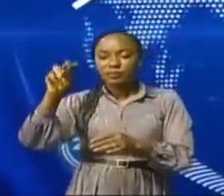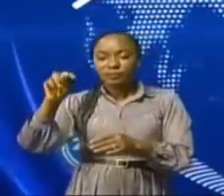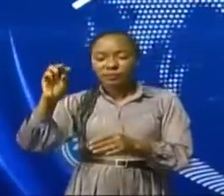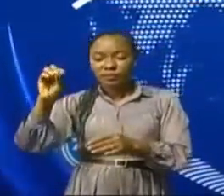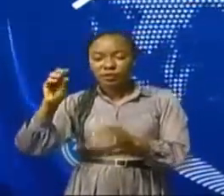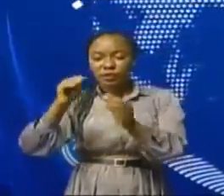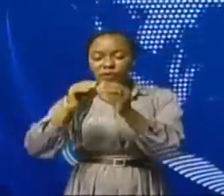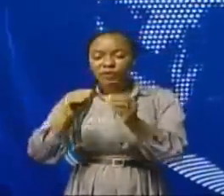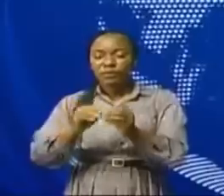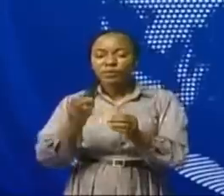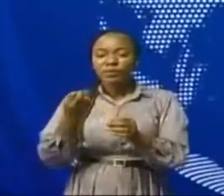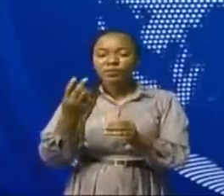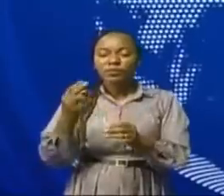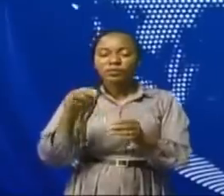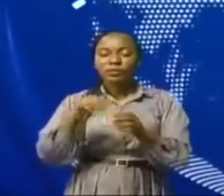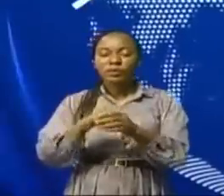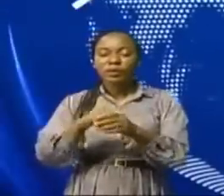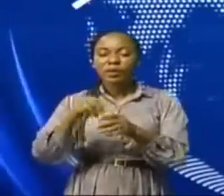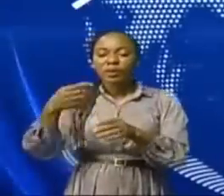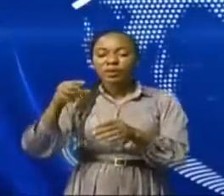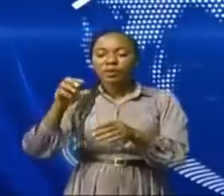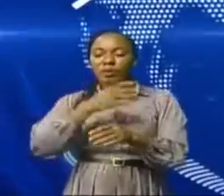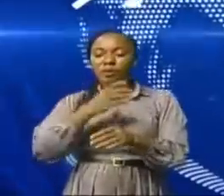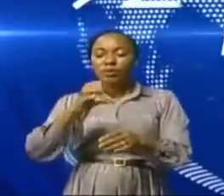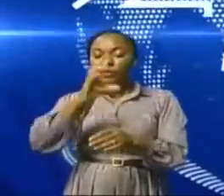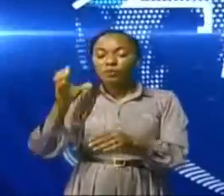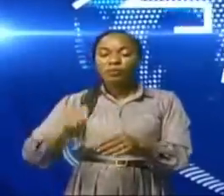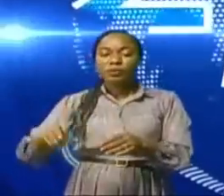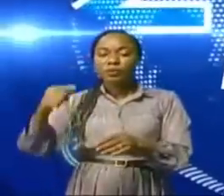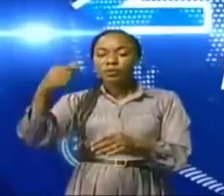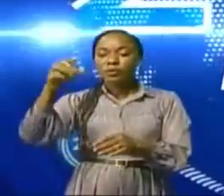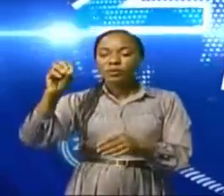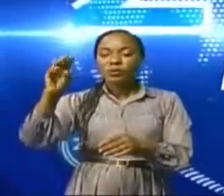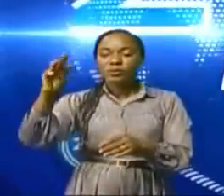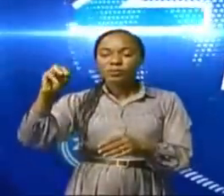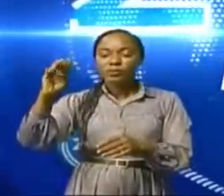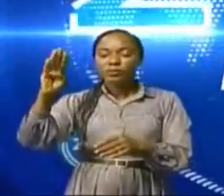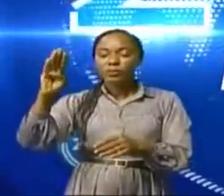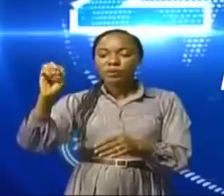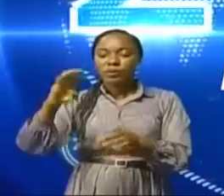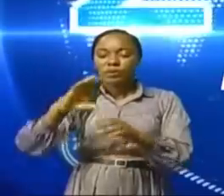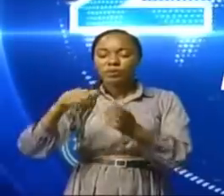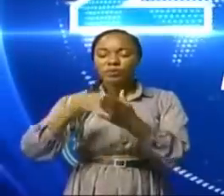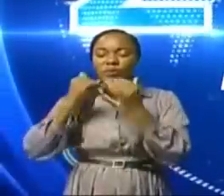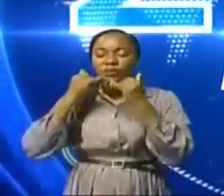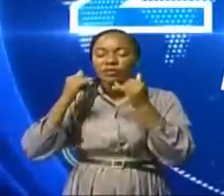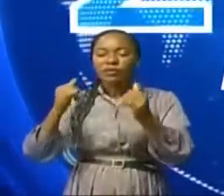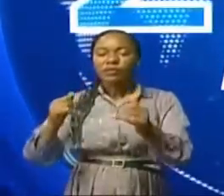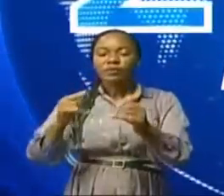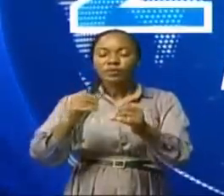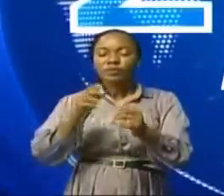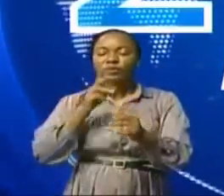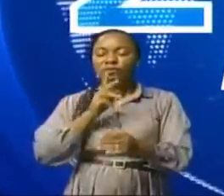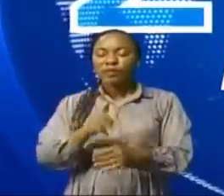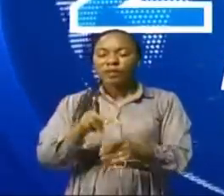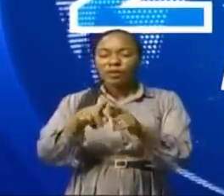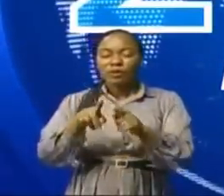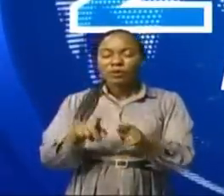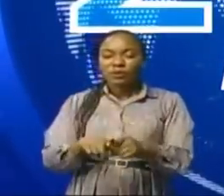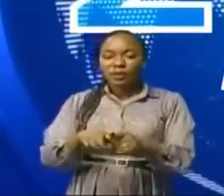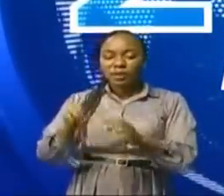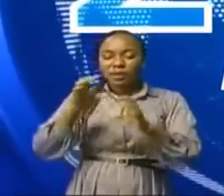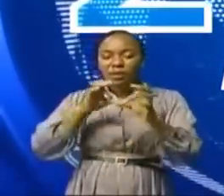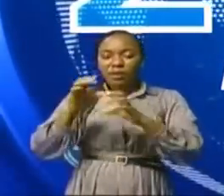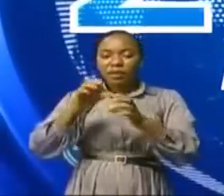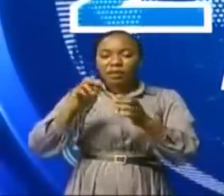numéro 12, commune de la Gombe, dès 9h jusqu'à 15h pour toute information supplémentaire. C'est un